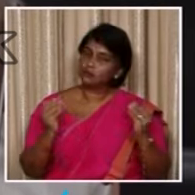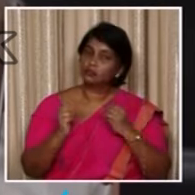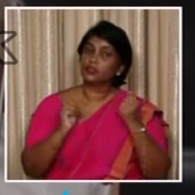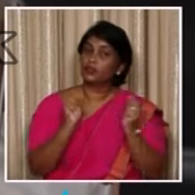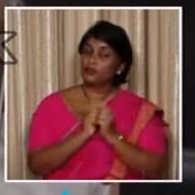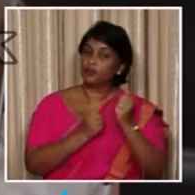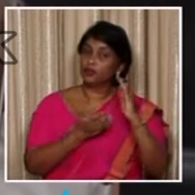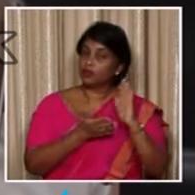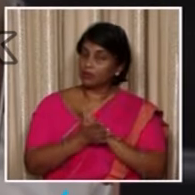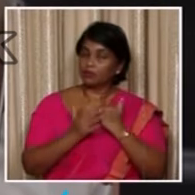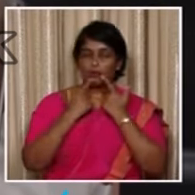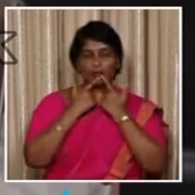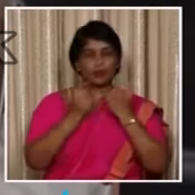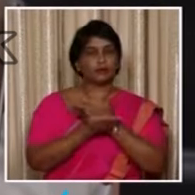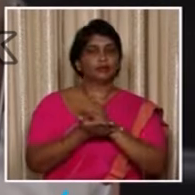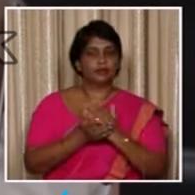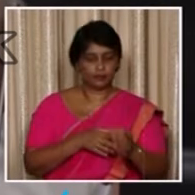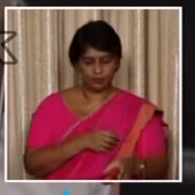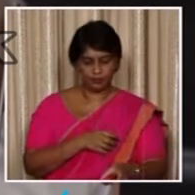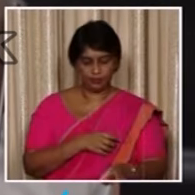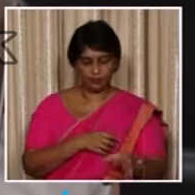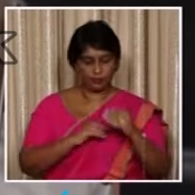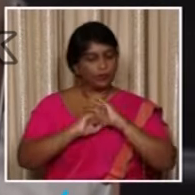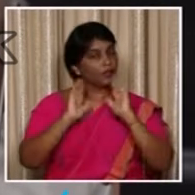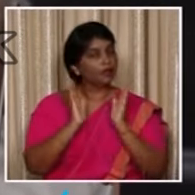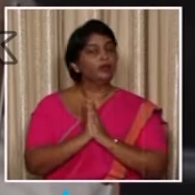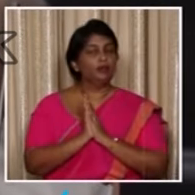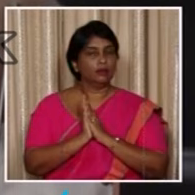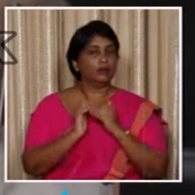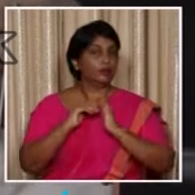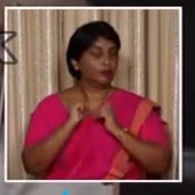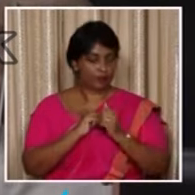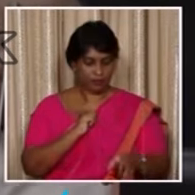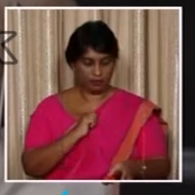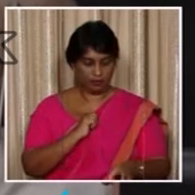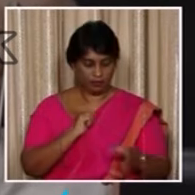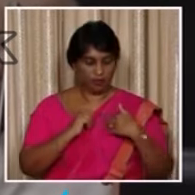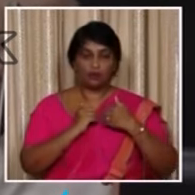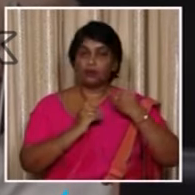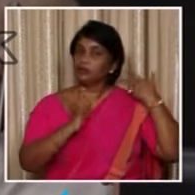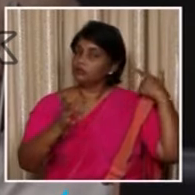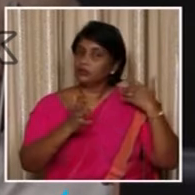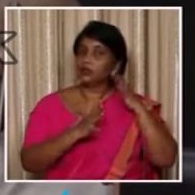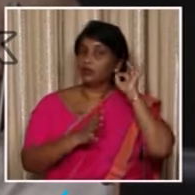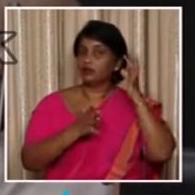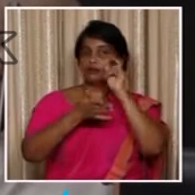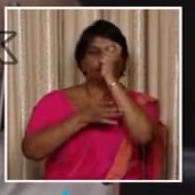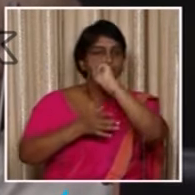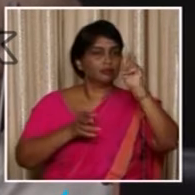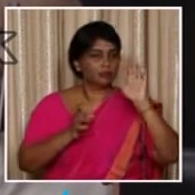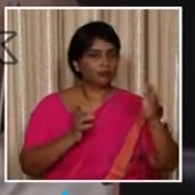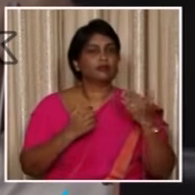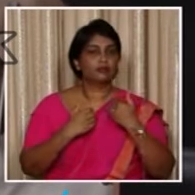සටනේ සාඩම්බර කොටස් කරුවන්. ඒ සියලු දෙනාගේම කාර්යභාරය අපේ ඉතිහාසයේ රන් අකුරෙන් ලියවෙන